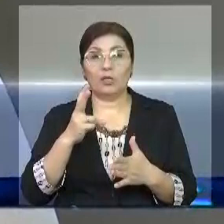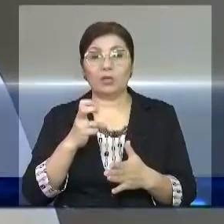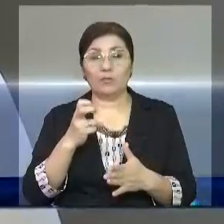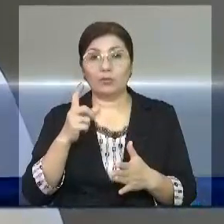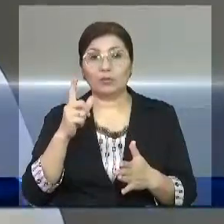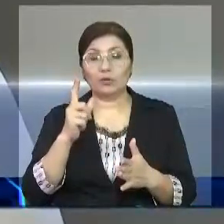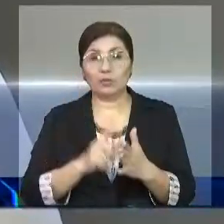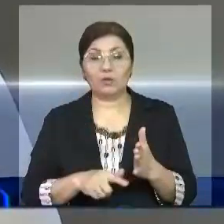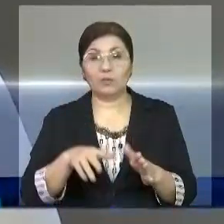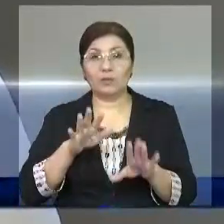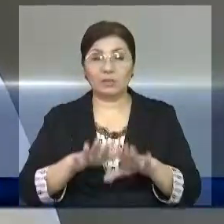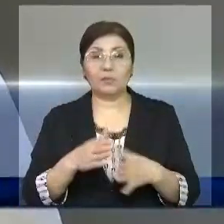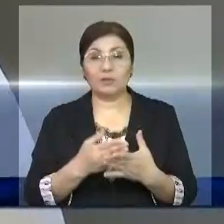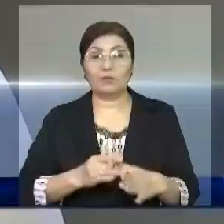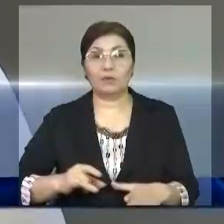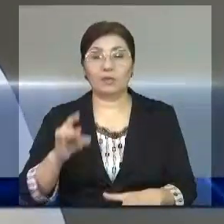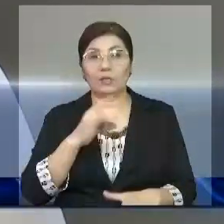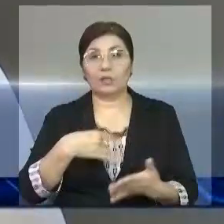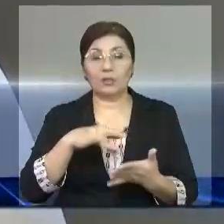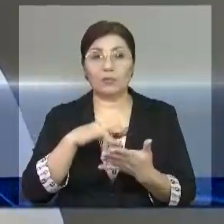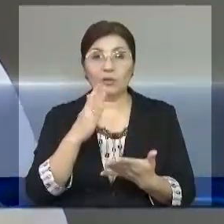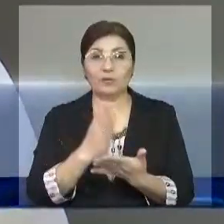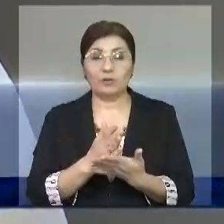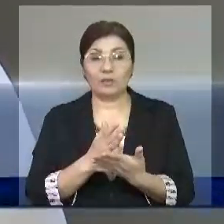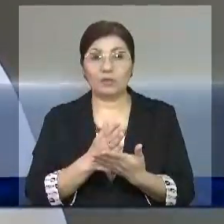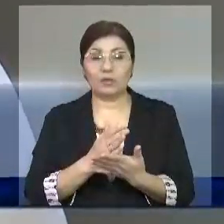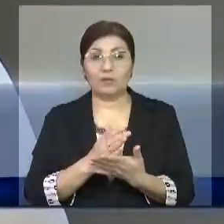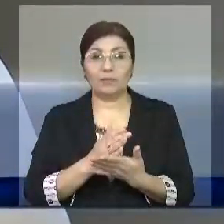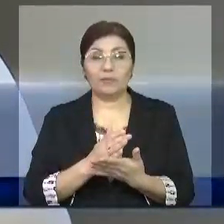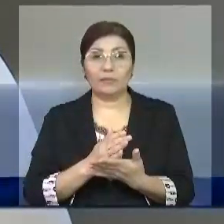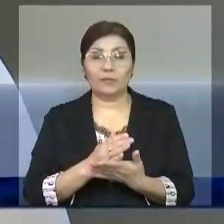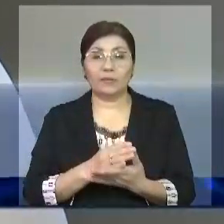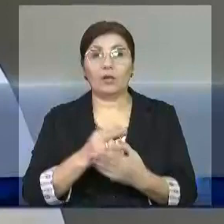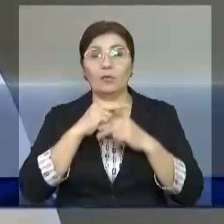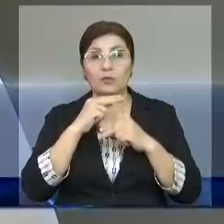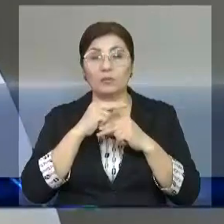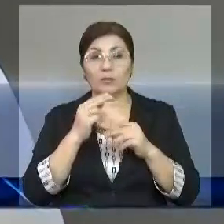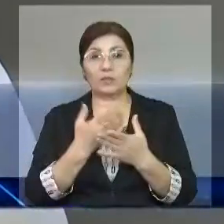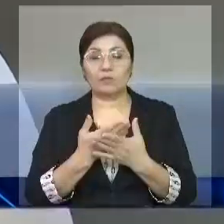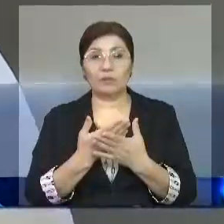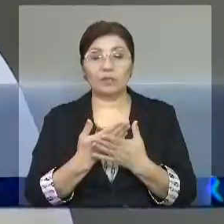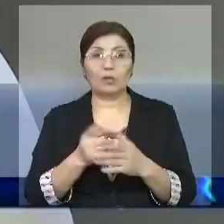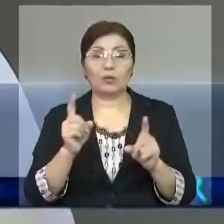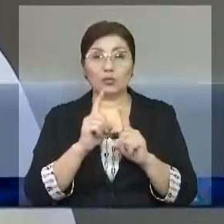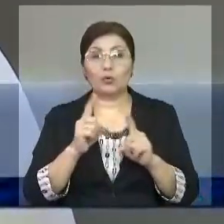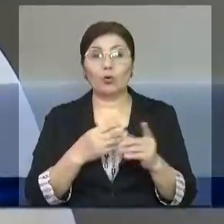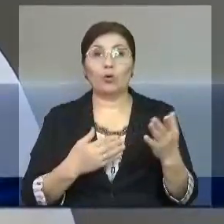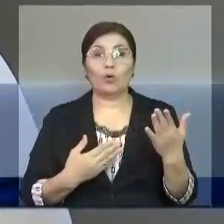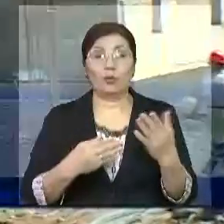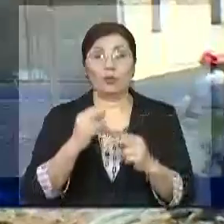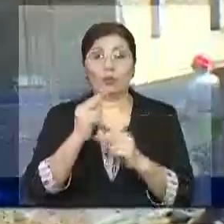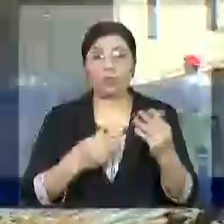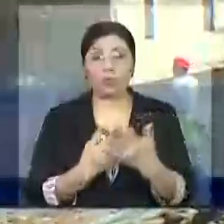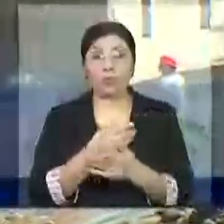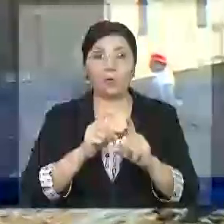270. В районных центрах, учитывая расположение, строятся новые школы уже на 320 мест.